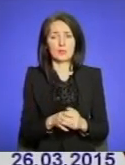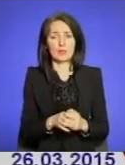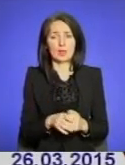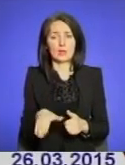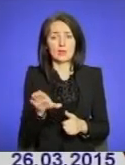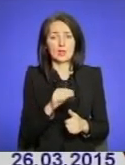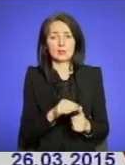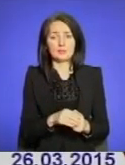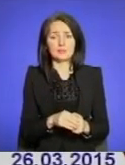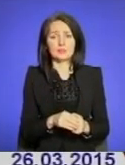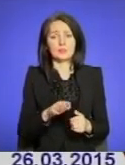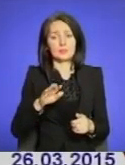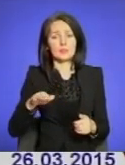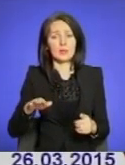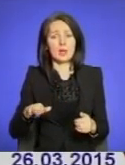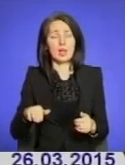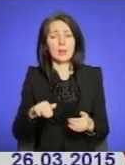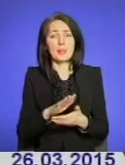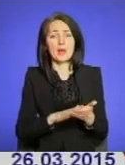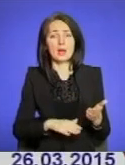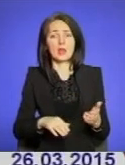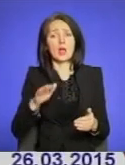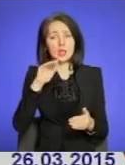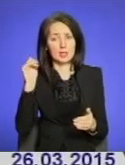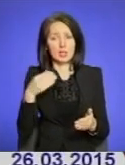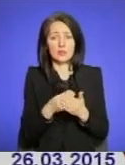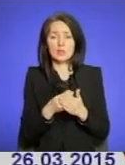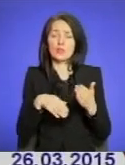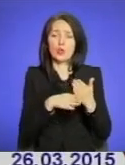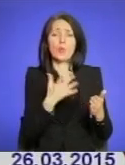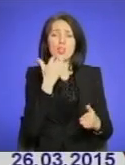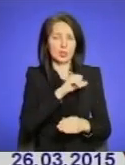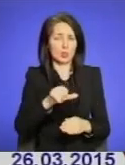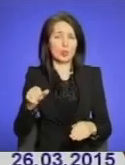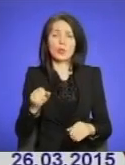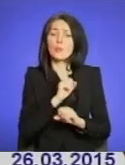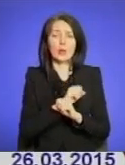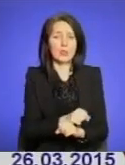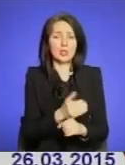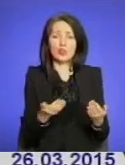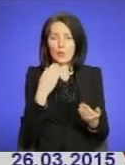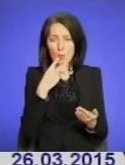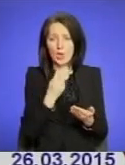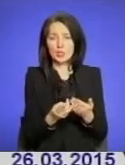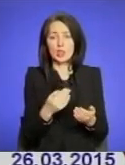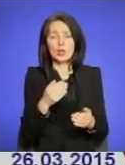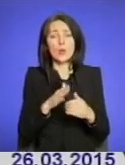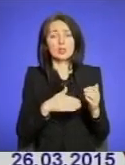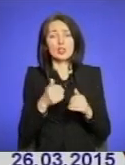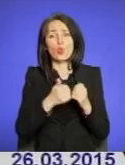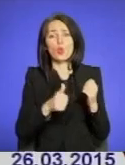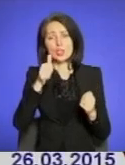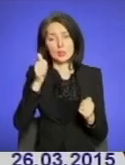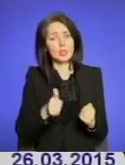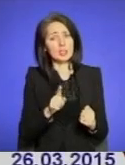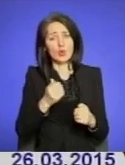Далі, кредити і фінансова допомога за кордону так само припиняється. Якщо ви бачите, що практично десь кожен тиждень, кожен